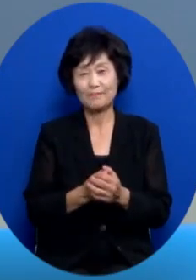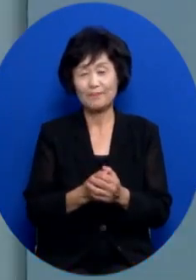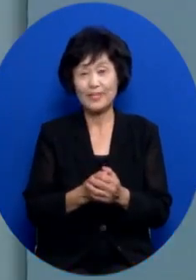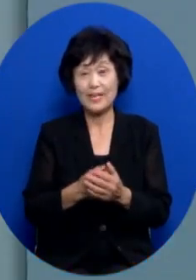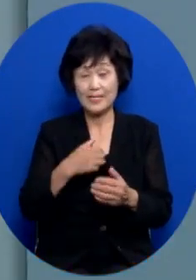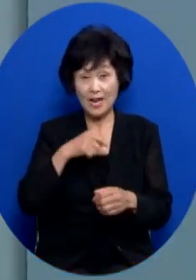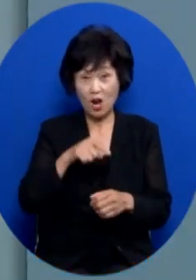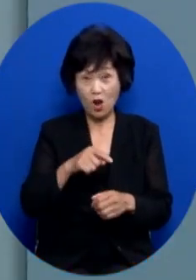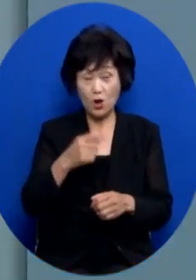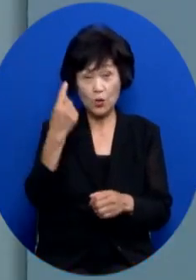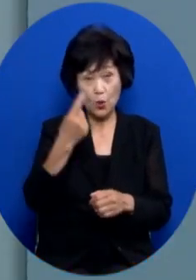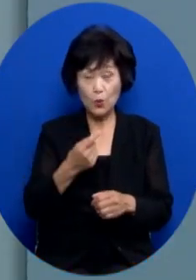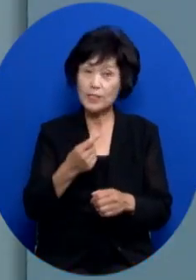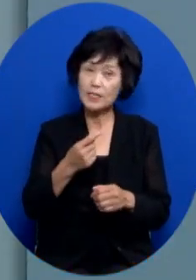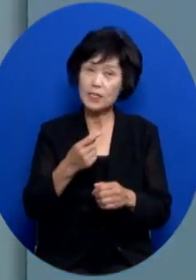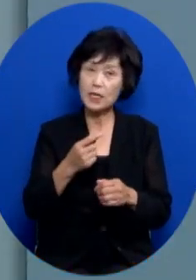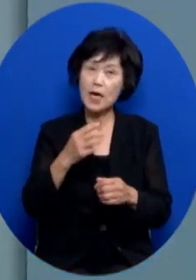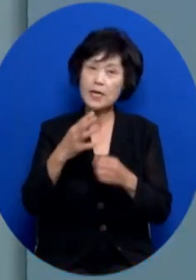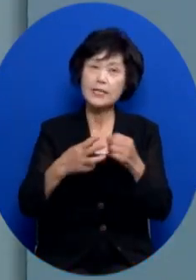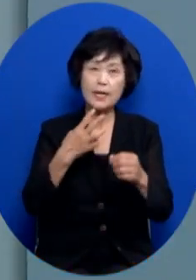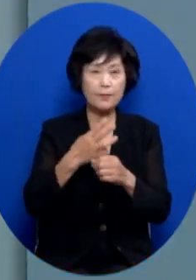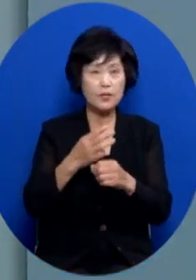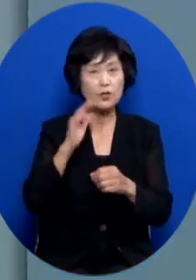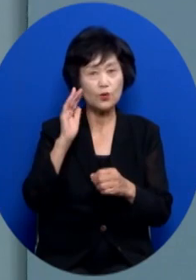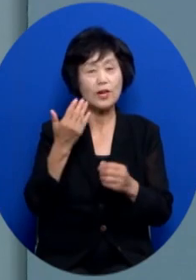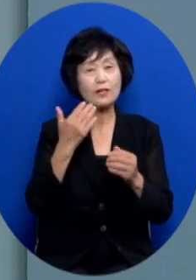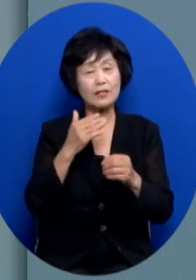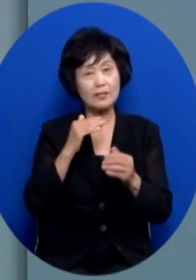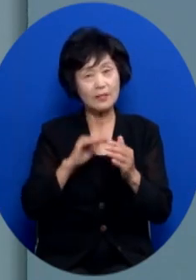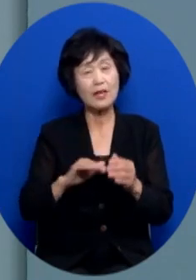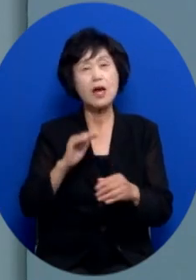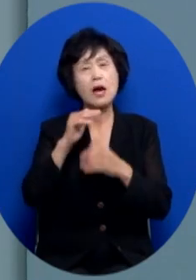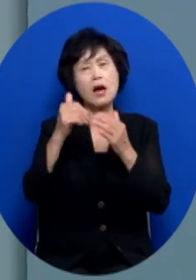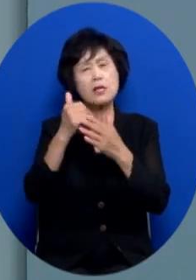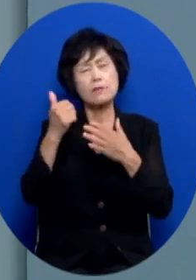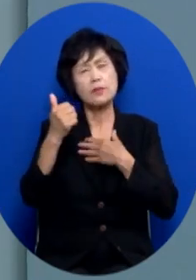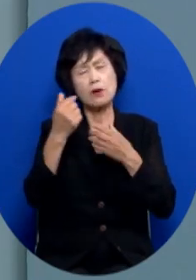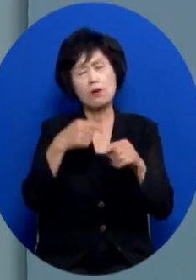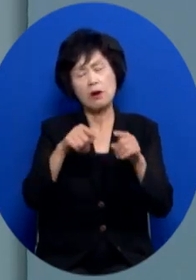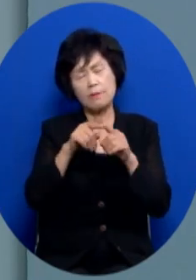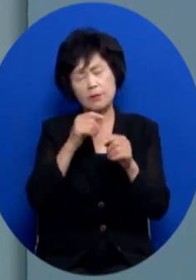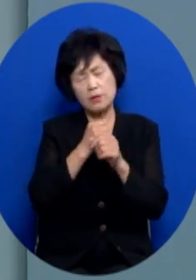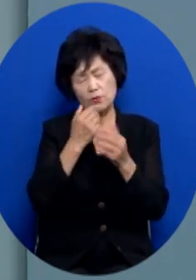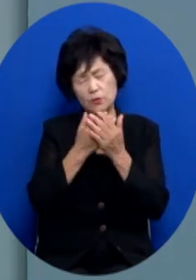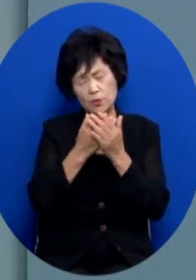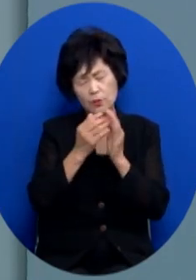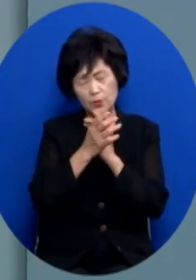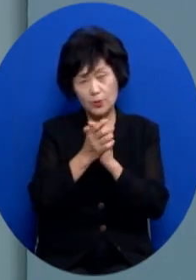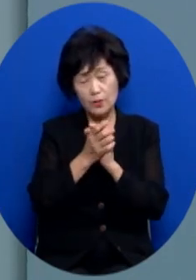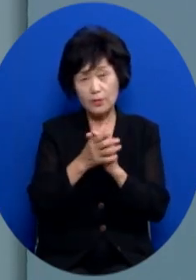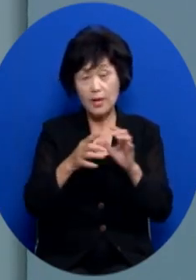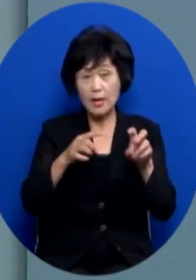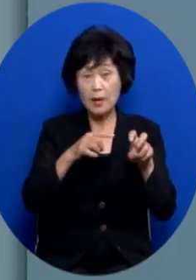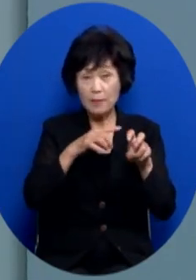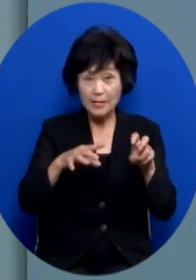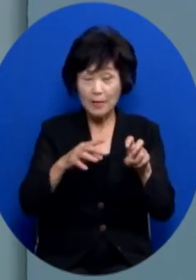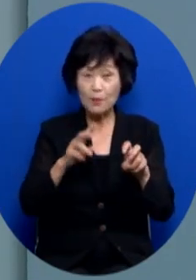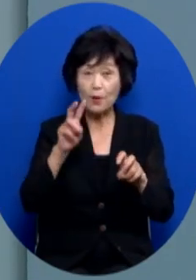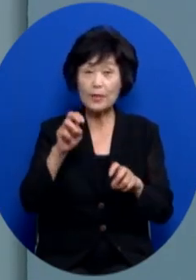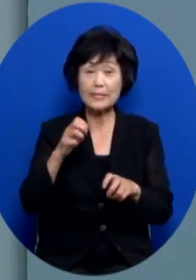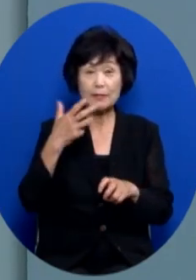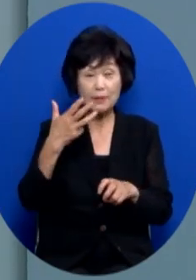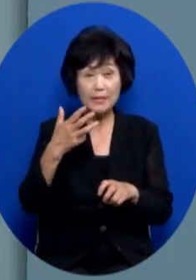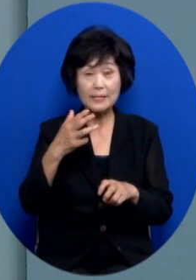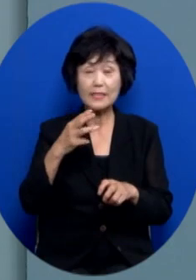부임한지3년이되었습니다 .저는항상"하나님, 저와함께해주세요"라고기도했습니다.그후하나님께서는 마태